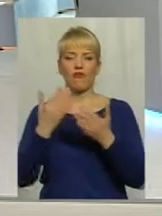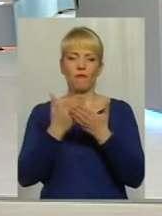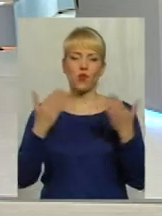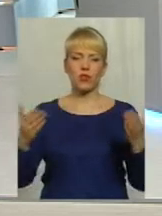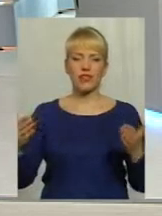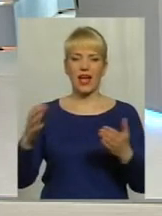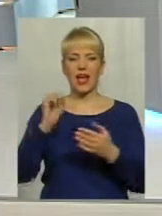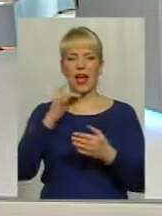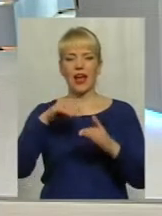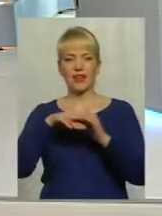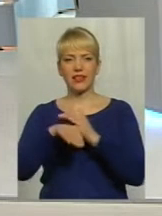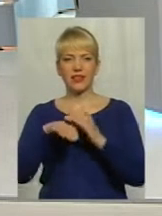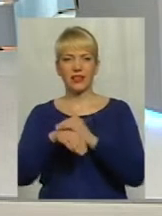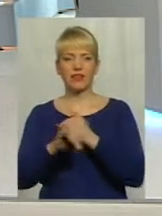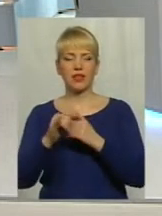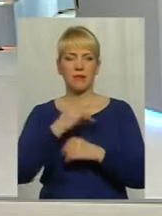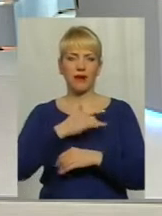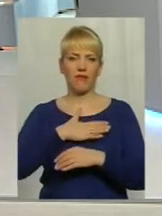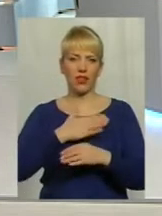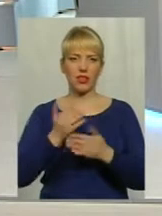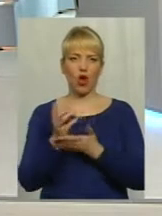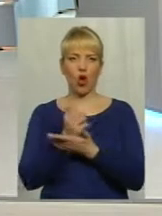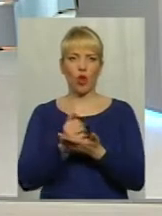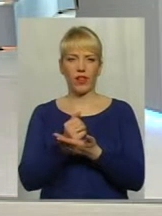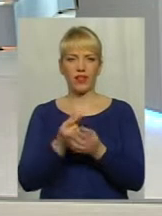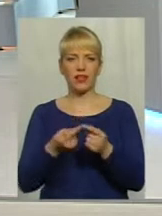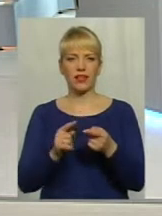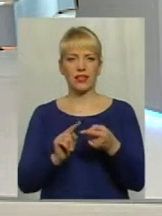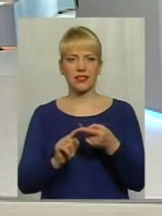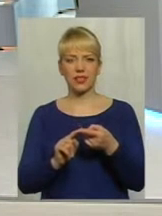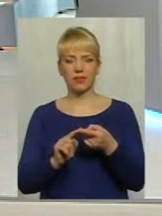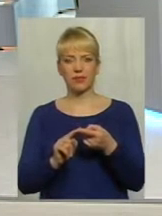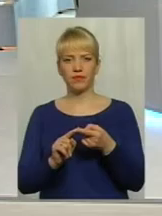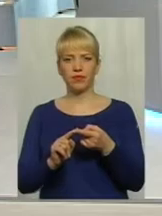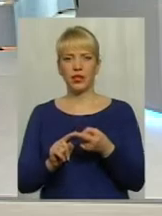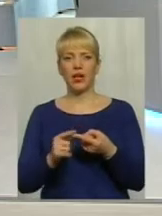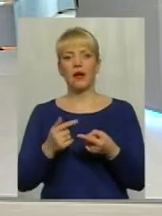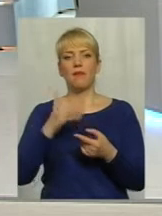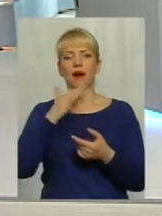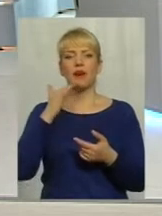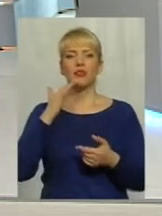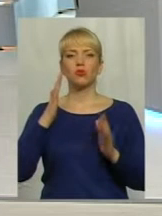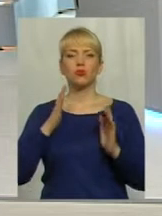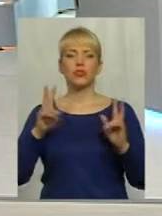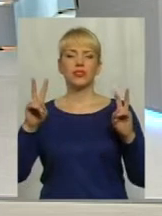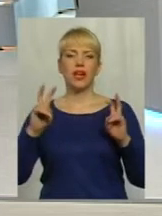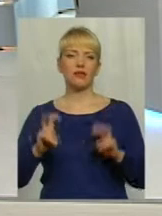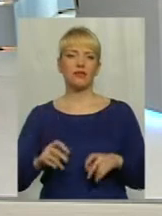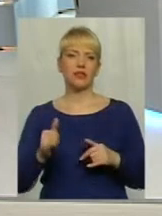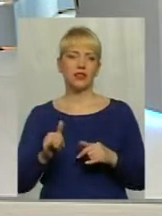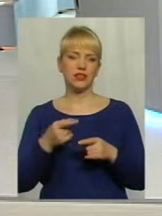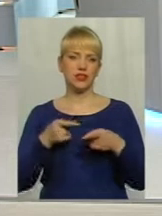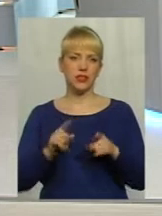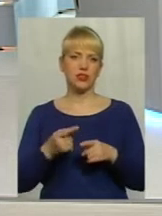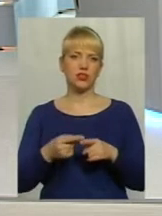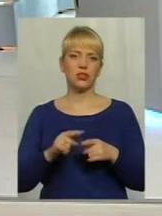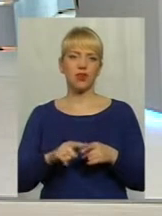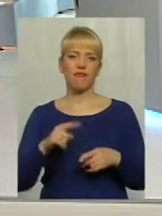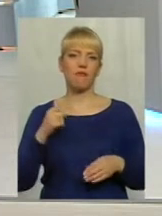архівів, у приватних колекціях. Це не кінцеві теми, бо, я думаю, дуже багато буде тем, і дійсно це така